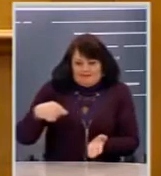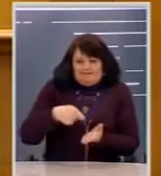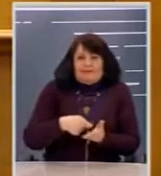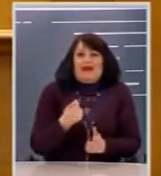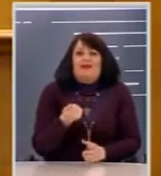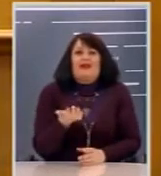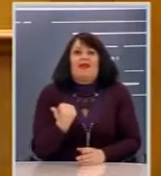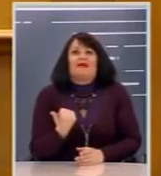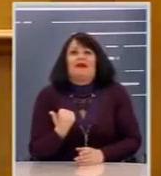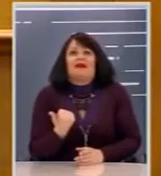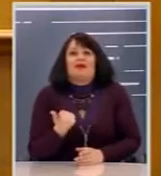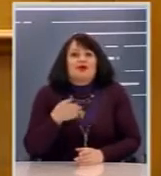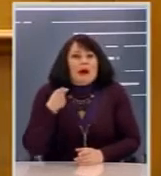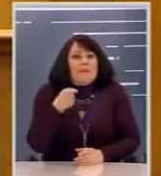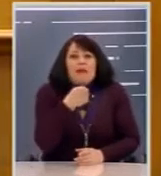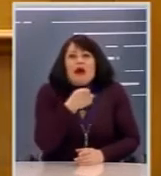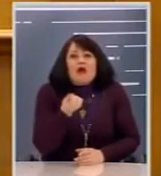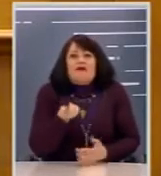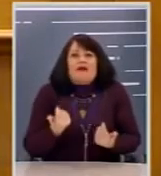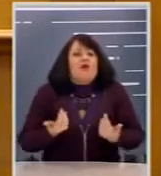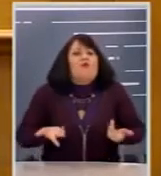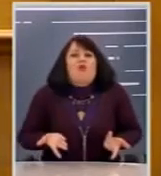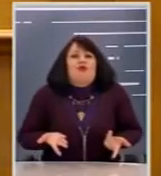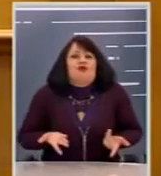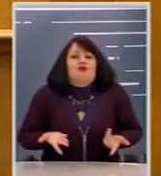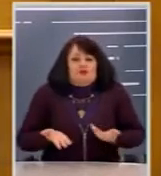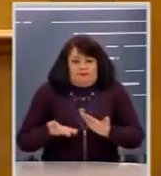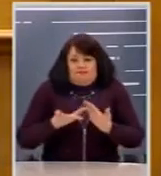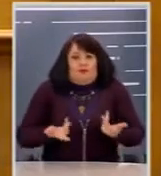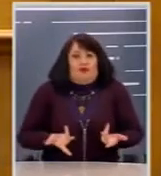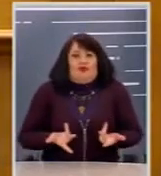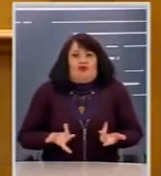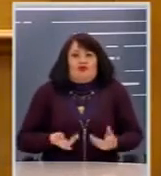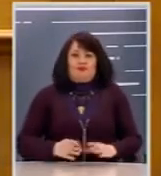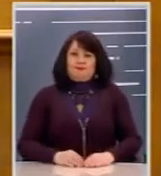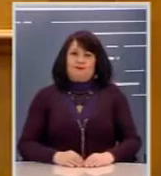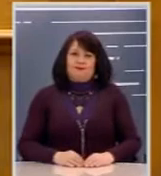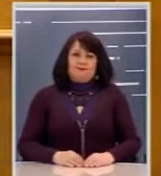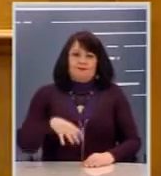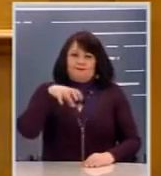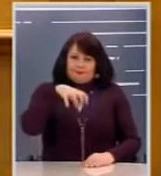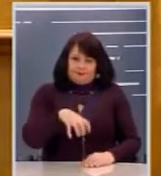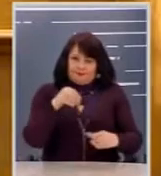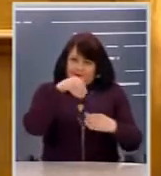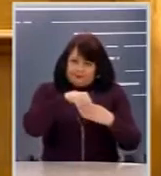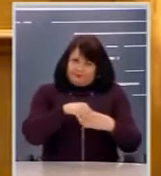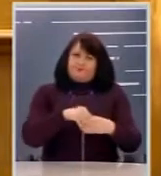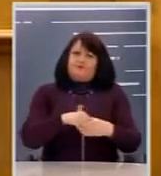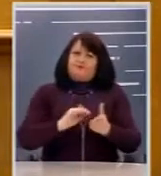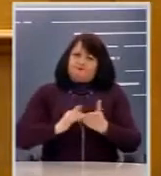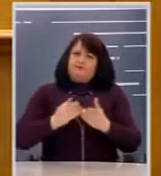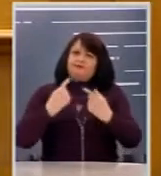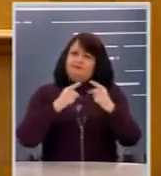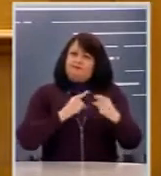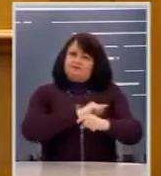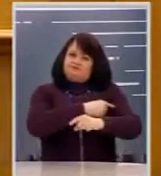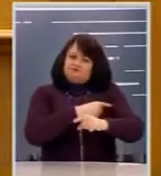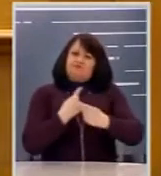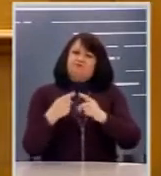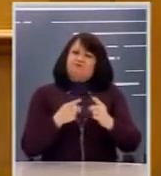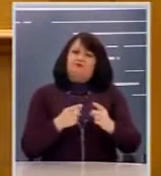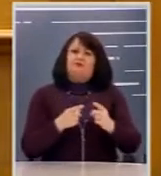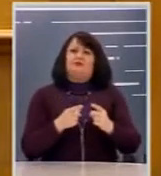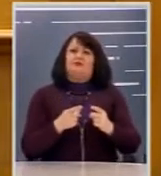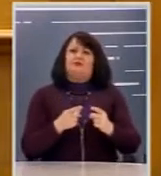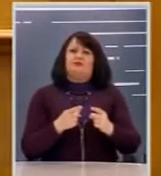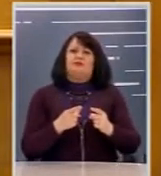για να εξυπηρετηθούν. Όταν οι λειτουργοί του συστήματος υγείας, αυτοί οι ελάχιστοι, γιατί ελάχιστοι